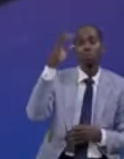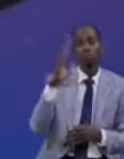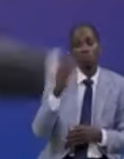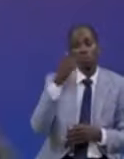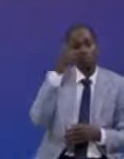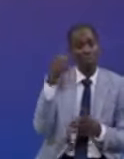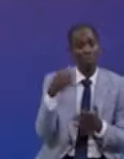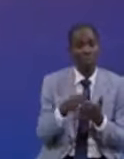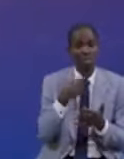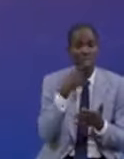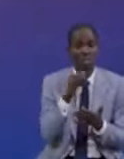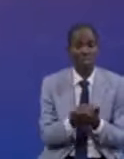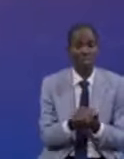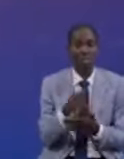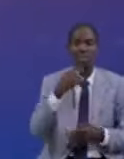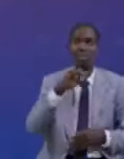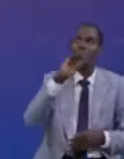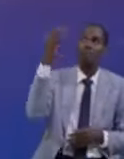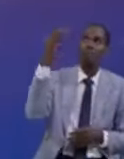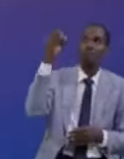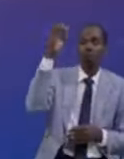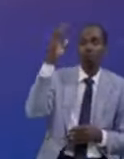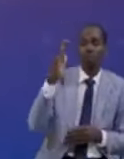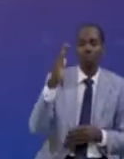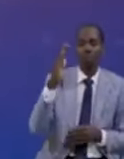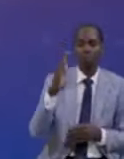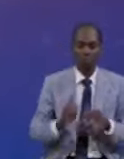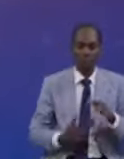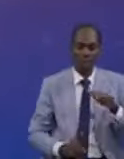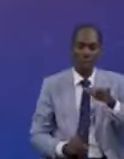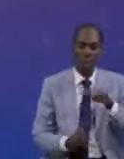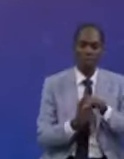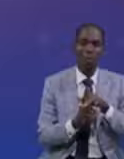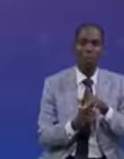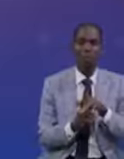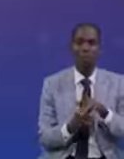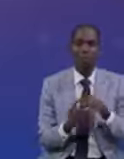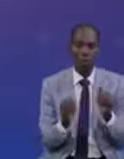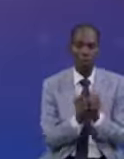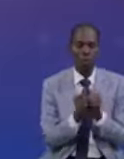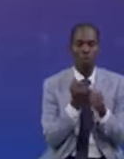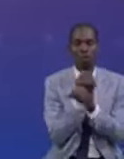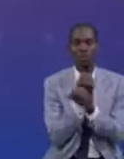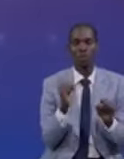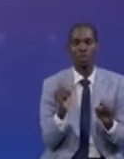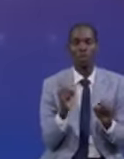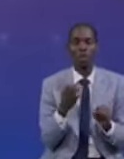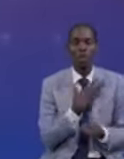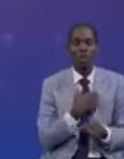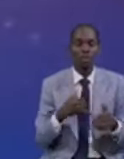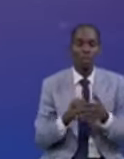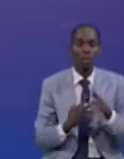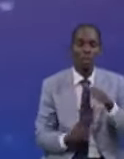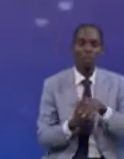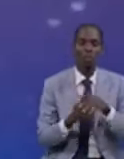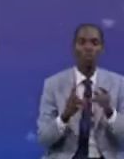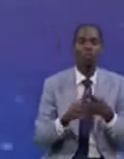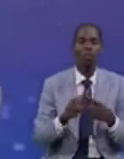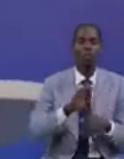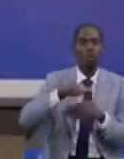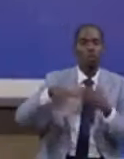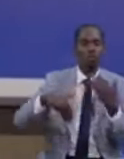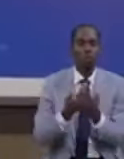de Dieu a été se manifeste avec le SU et elle se manifeste à tous les